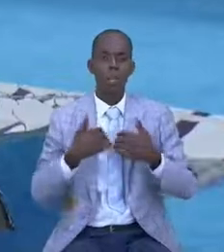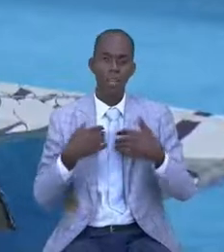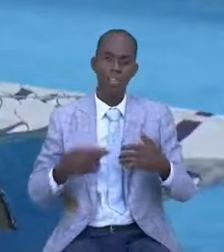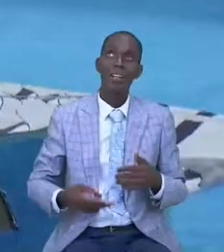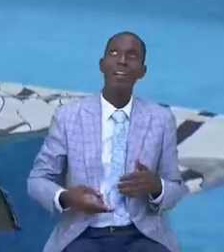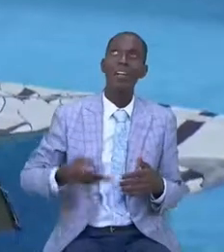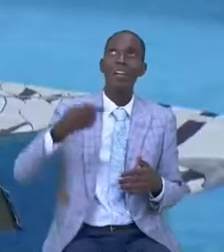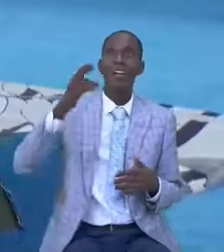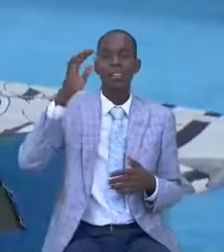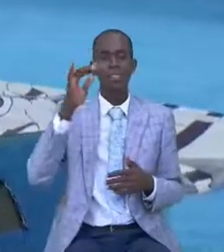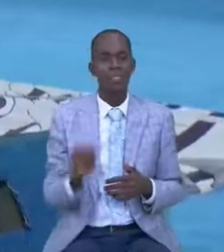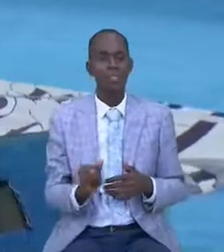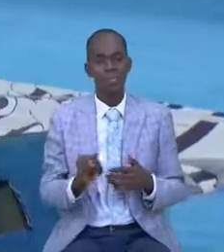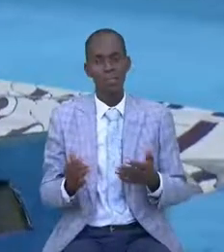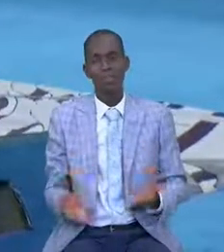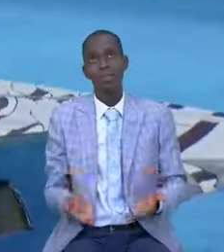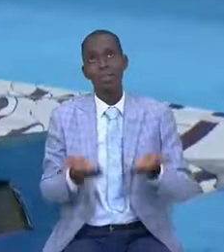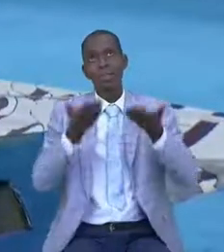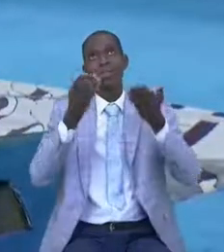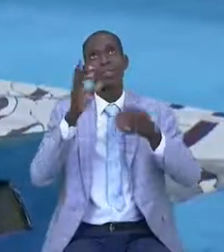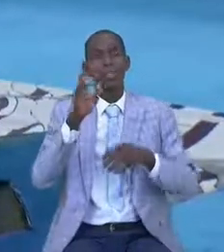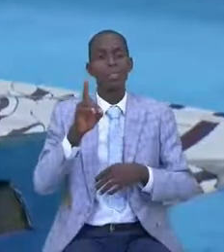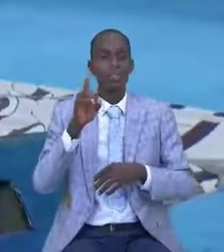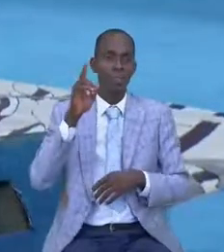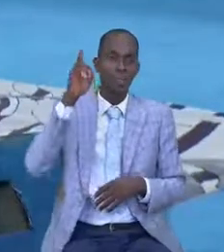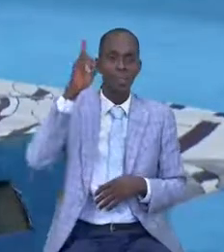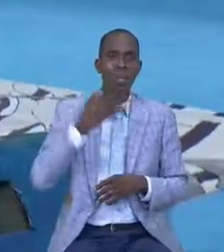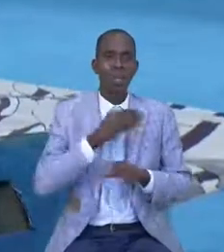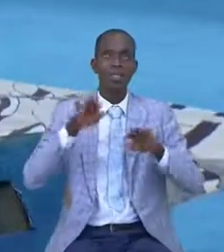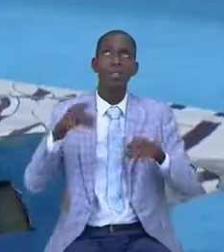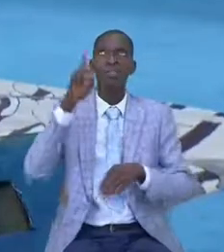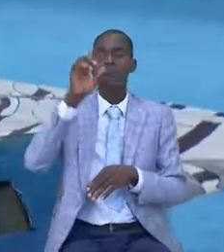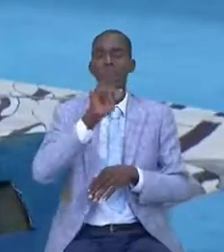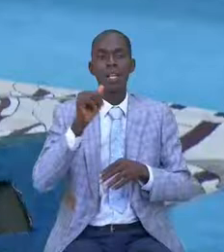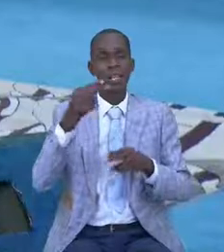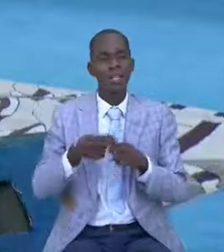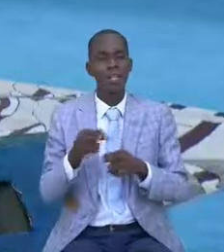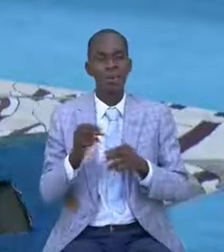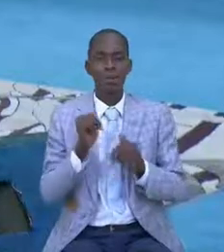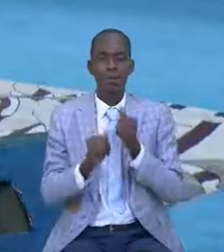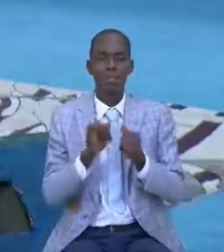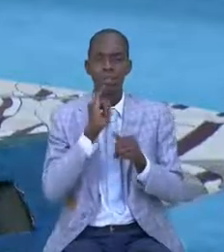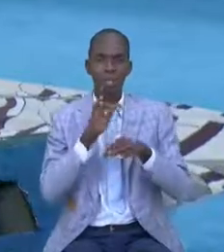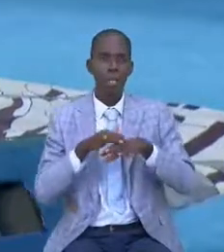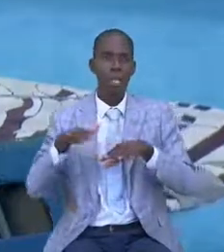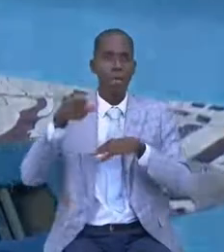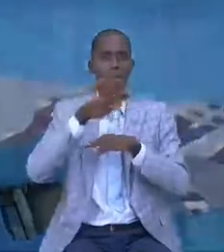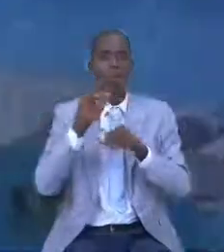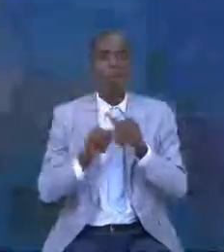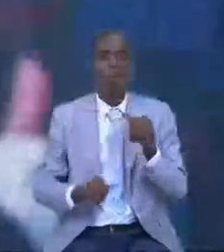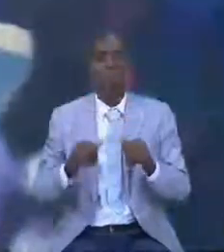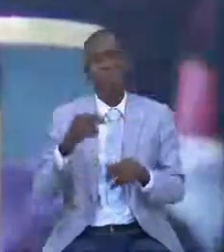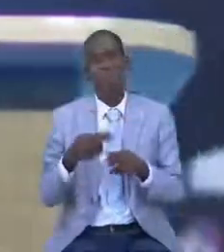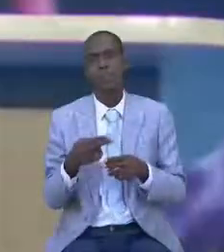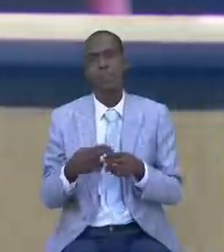C'est pourquoi aussi Dieu l'a souverainement élevé et lui a donné le